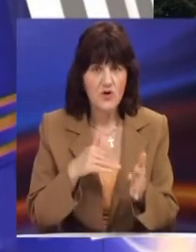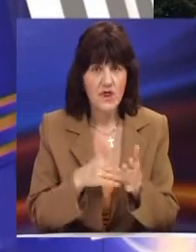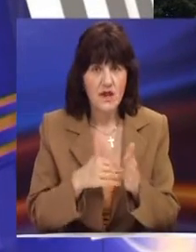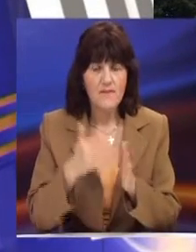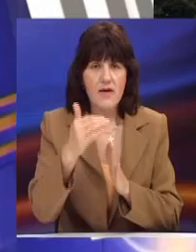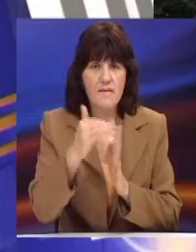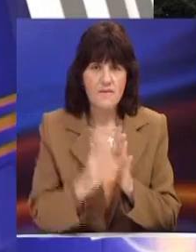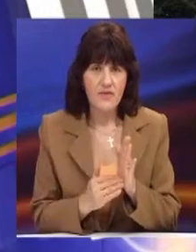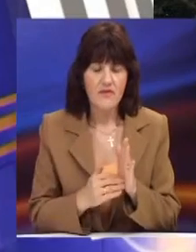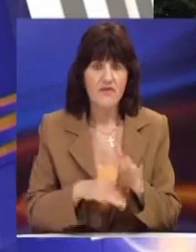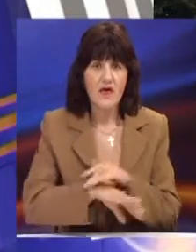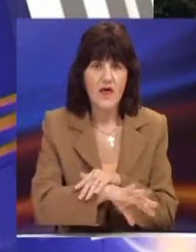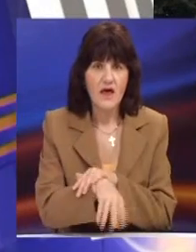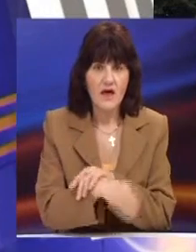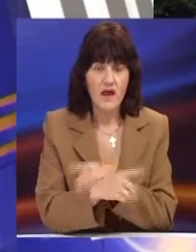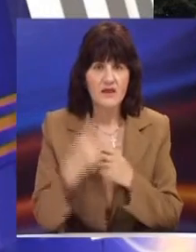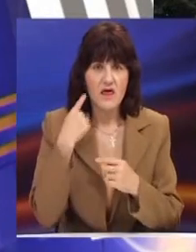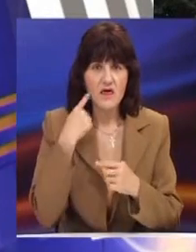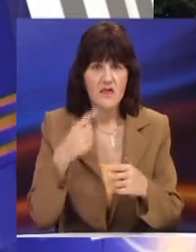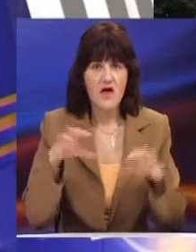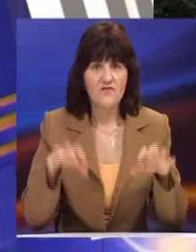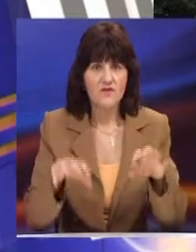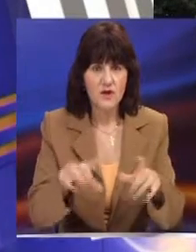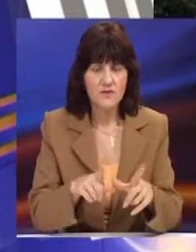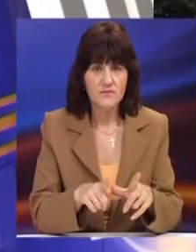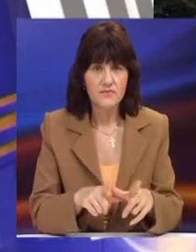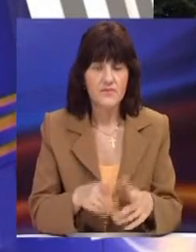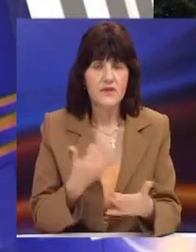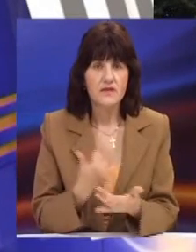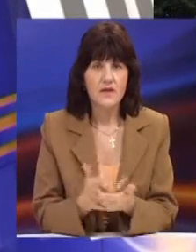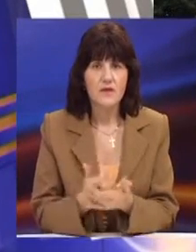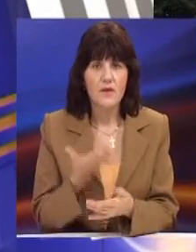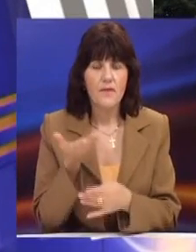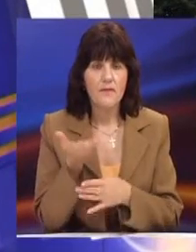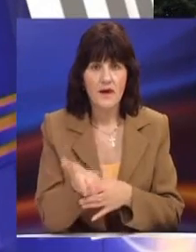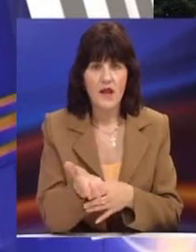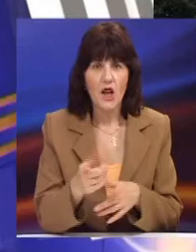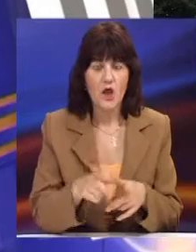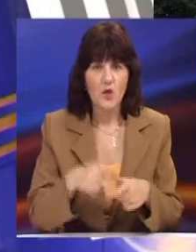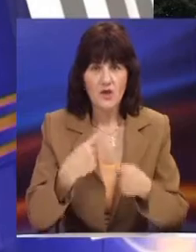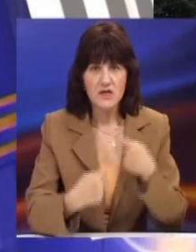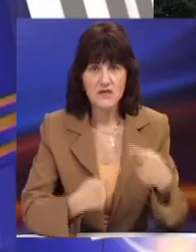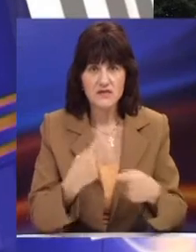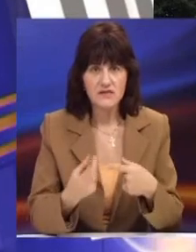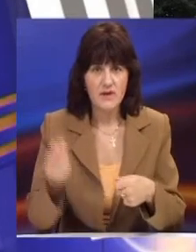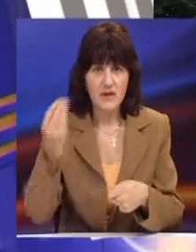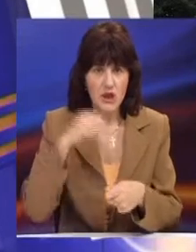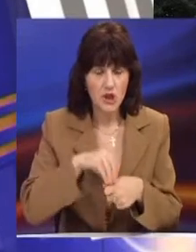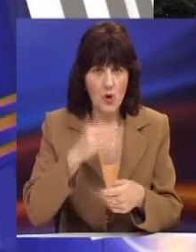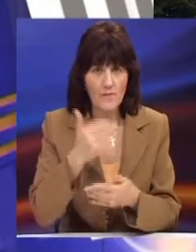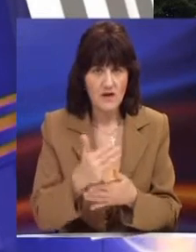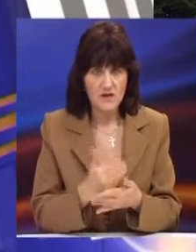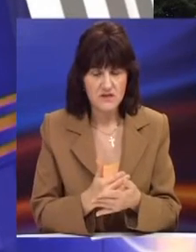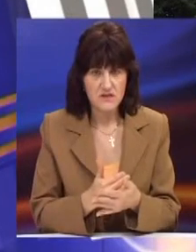smanje krađe na javnim objektima. Naime, predlogom izmene i dopuna ovog krivičnog zakona